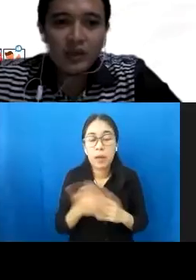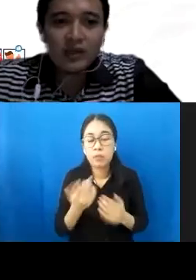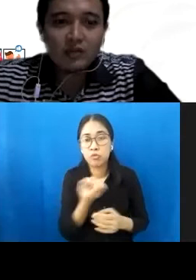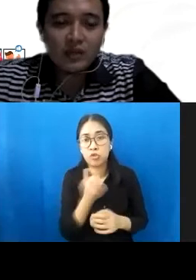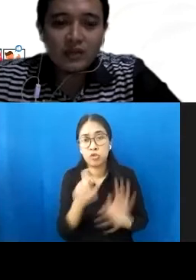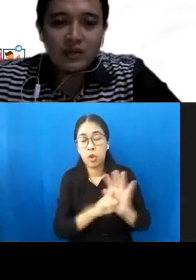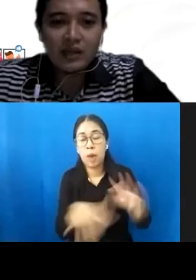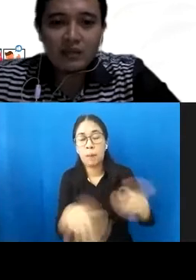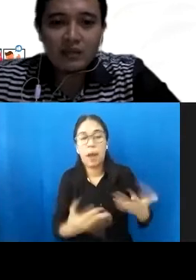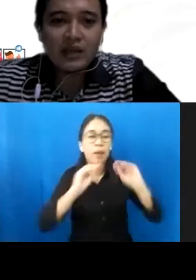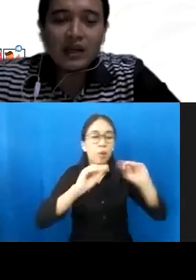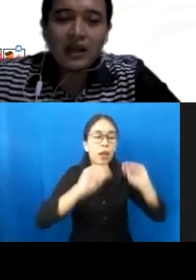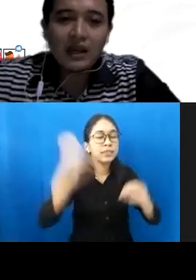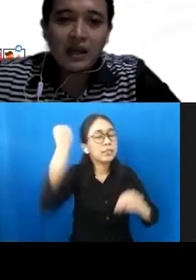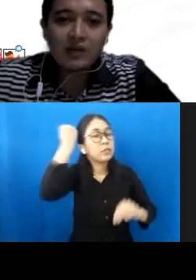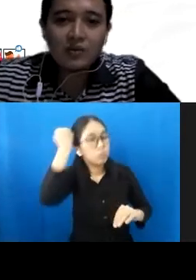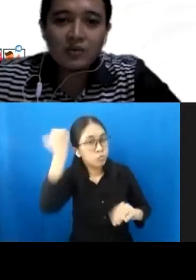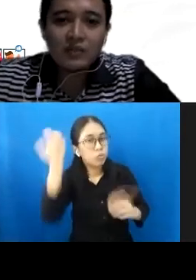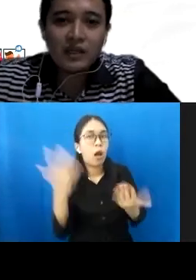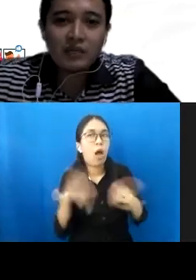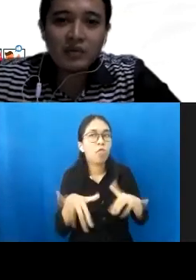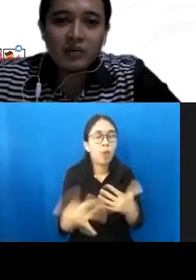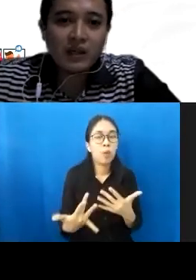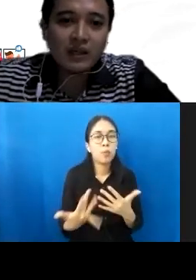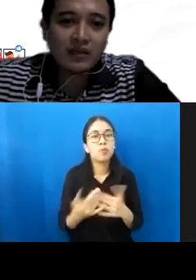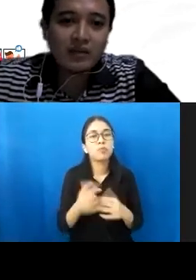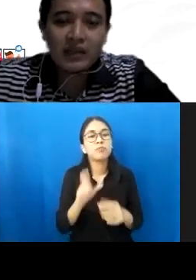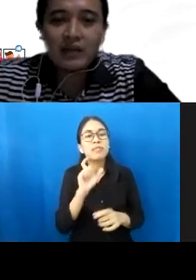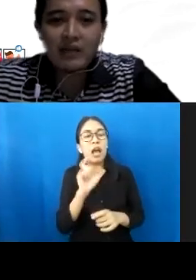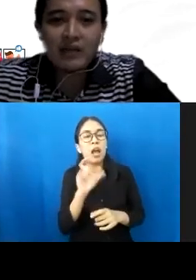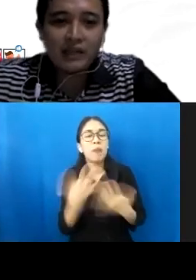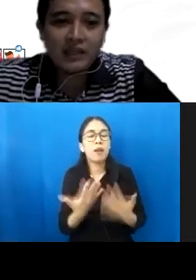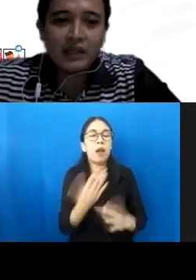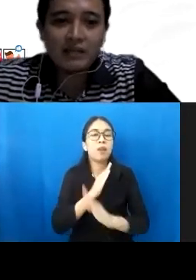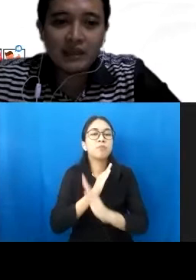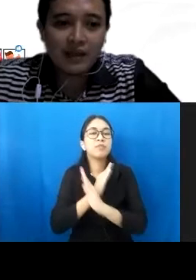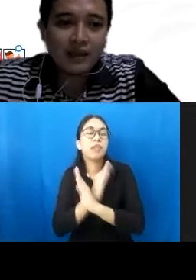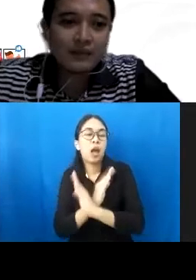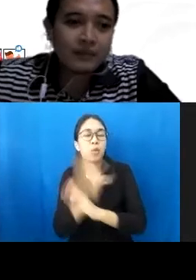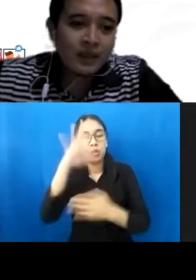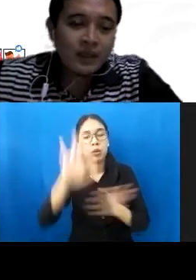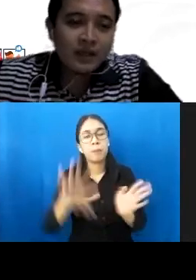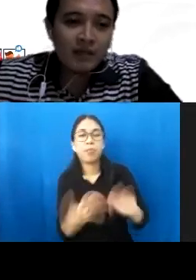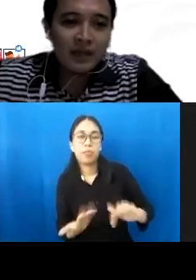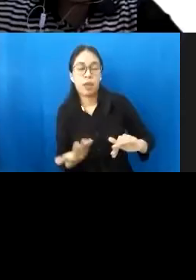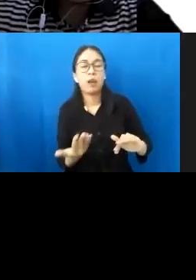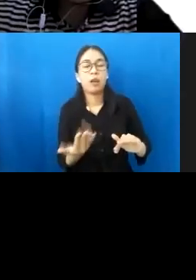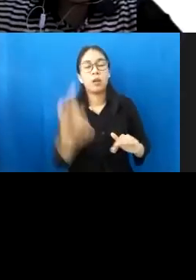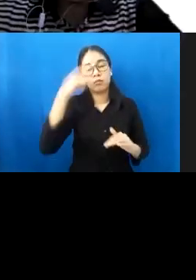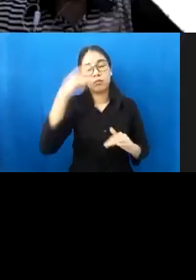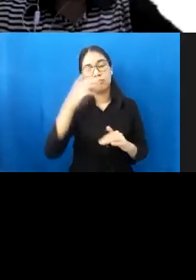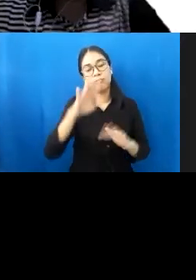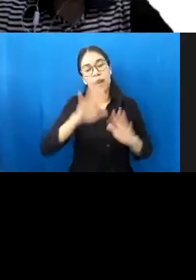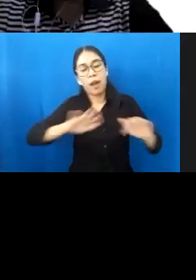ibu, kemudian juga dengan berbagai langkah-langkah untuk mencegah perburukan atau kematian pada bayi dan balita.